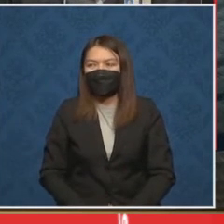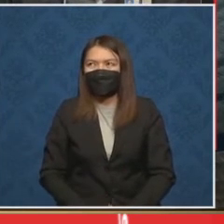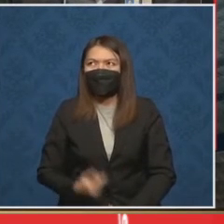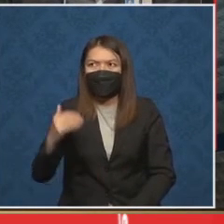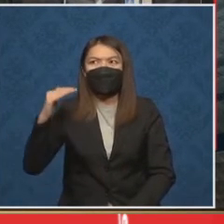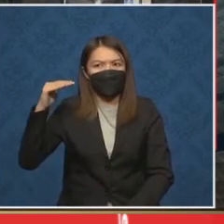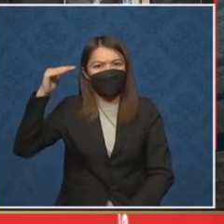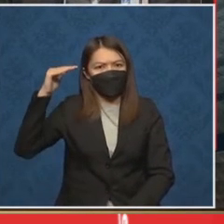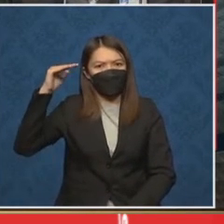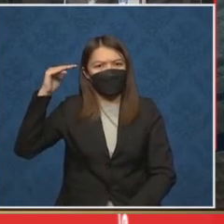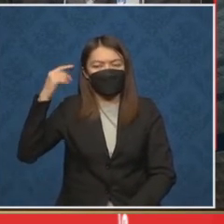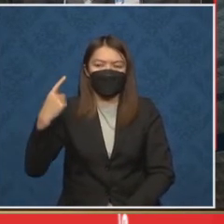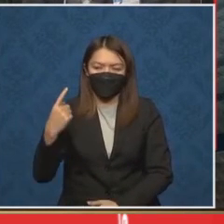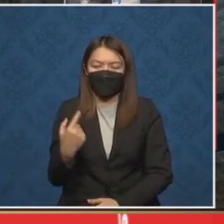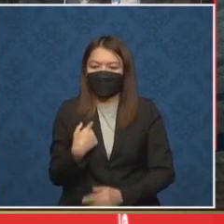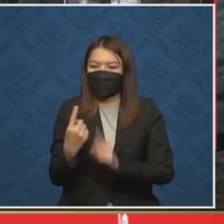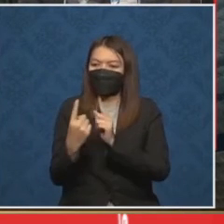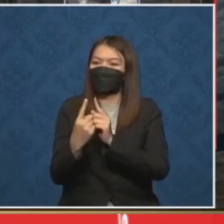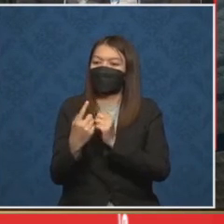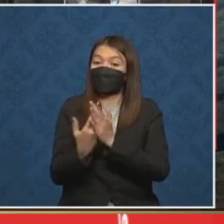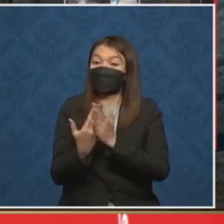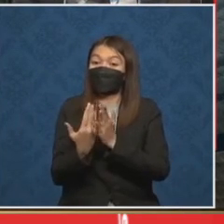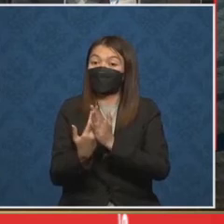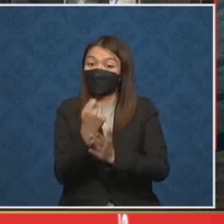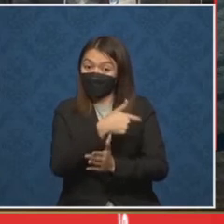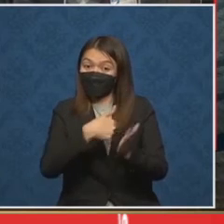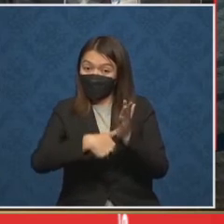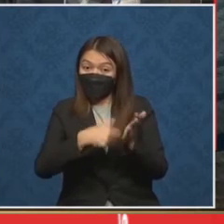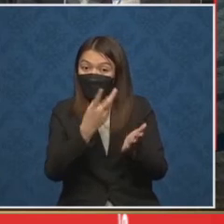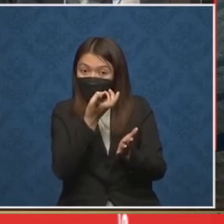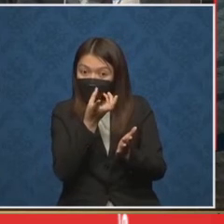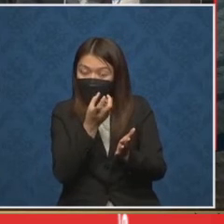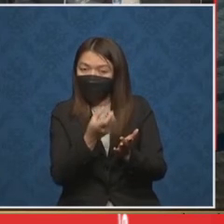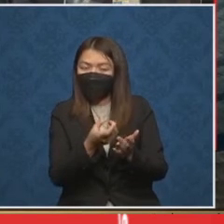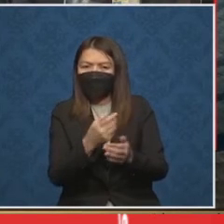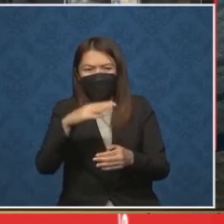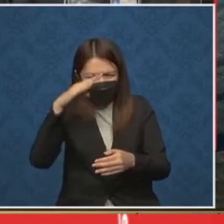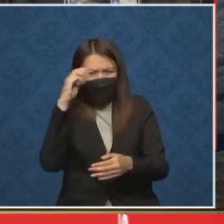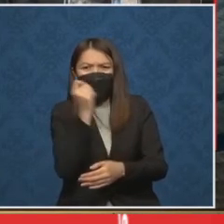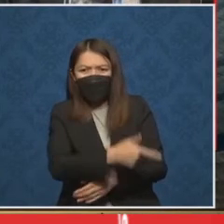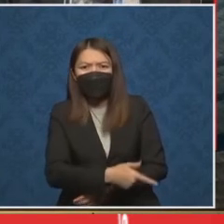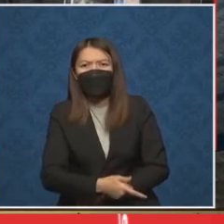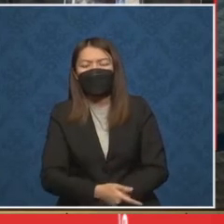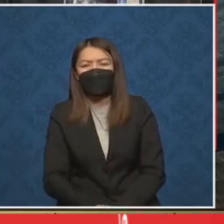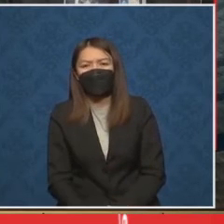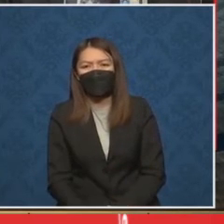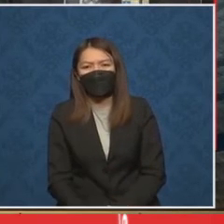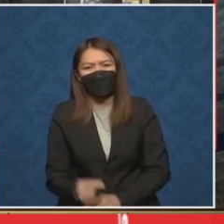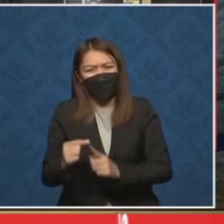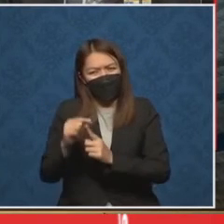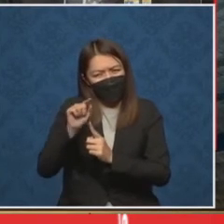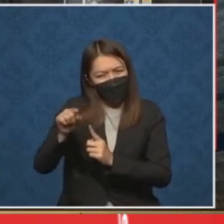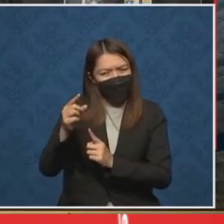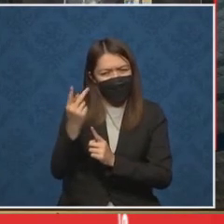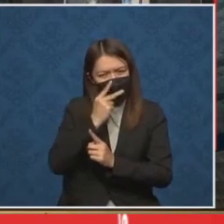ใหญ่มาถามว่าผมจะเอาเงินไปจ่ายจำนำข้าวที่ค่ายทหารดูสิครับเป็นคำสั่งแปลก